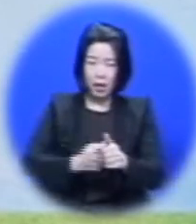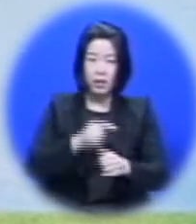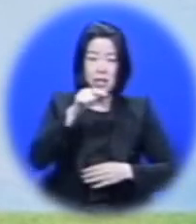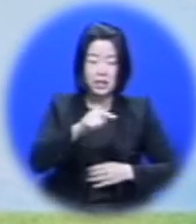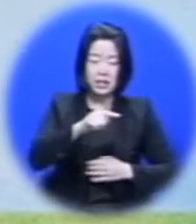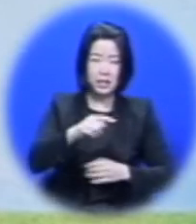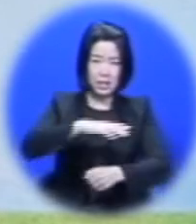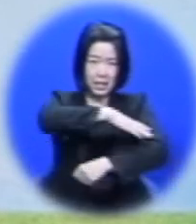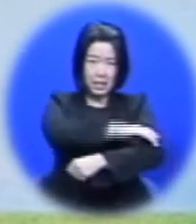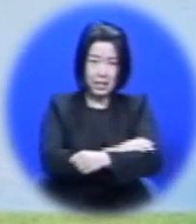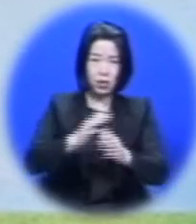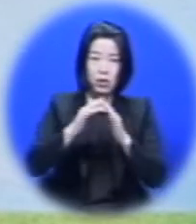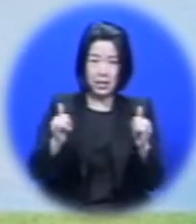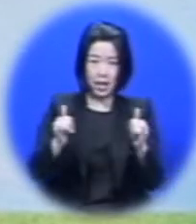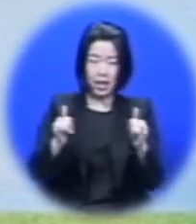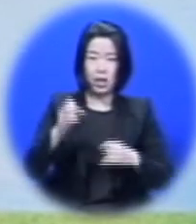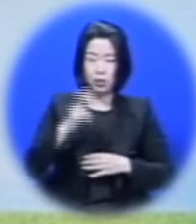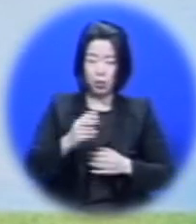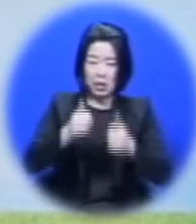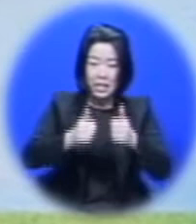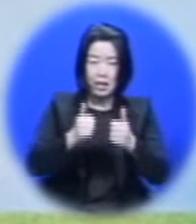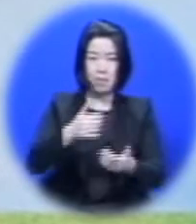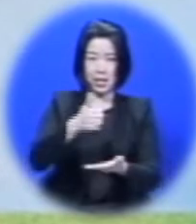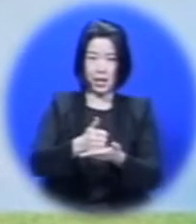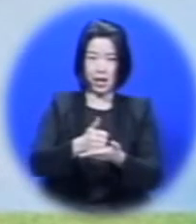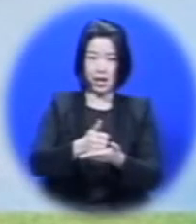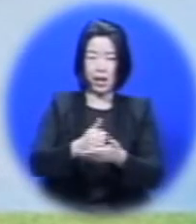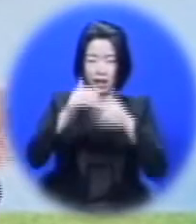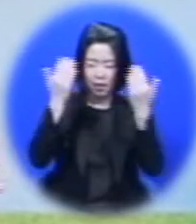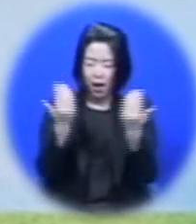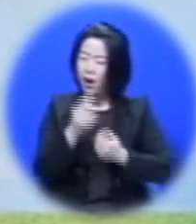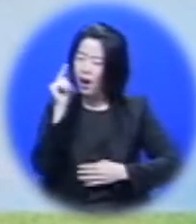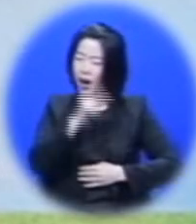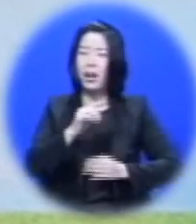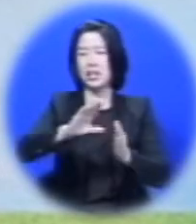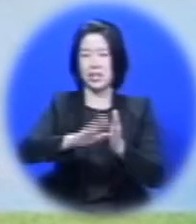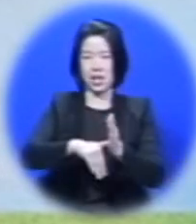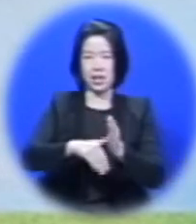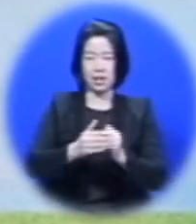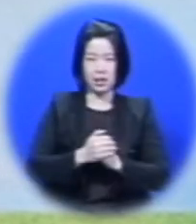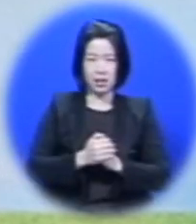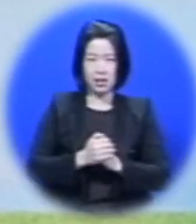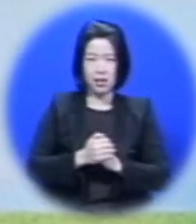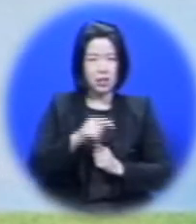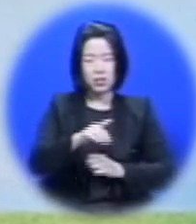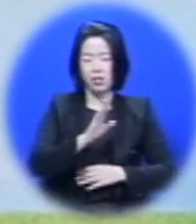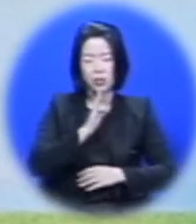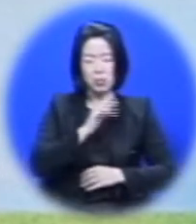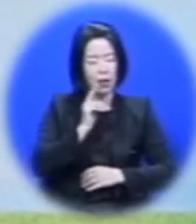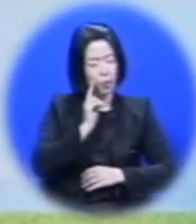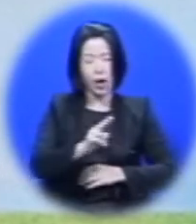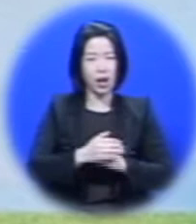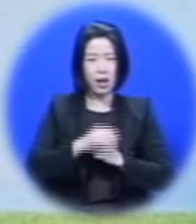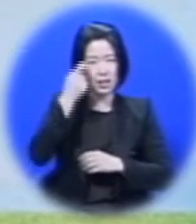그 집권자들 또는 재판관들 다 악한 그런 시대였습니다. 그건 정말